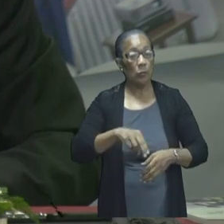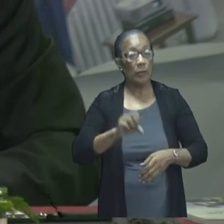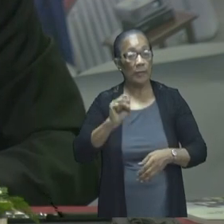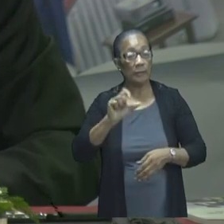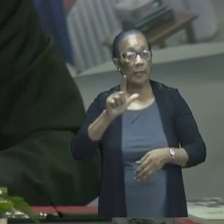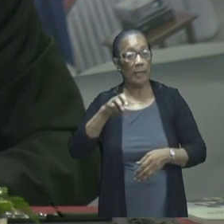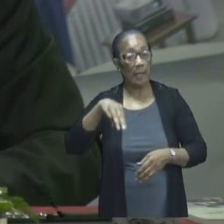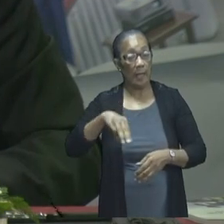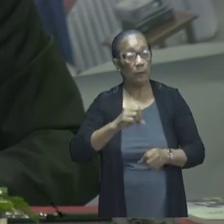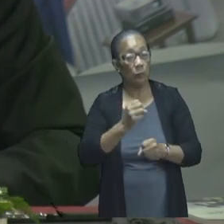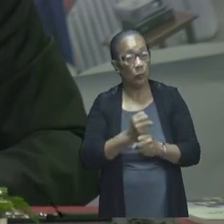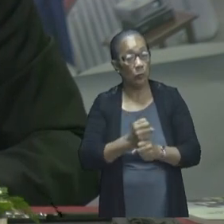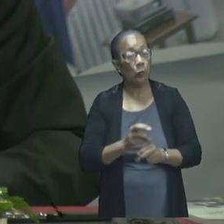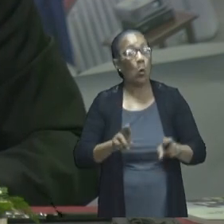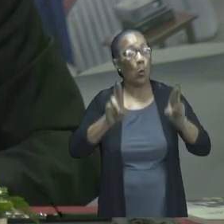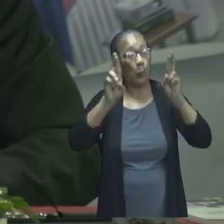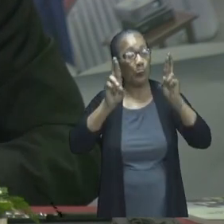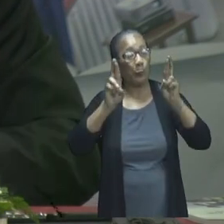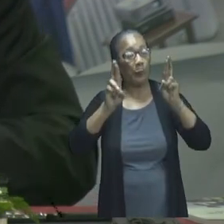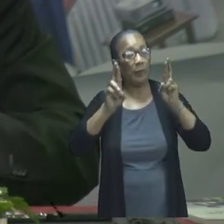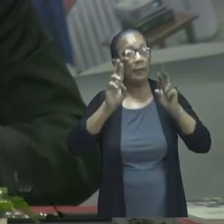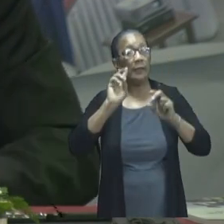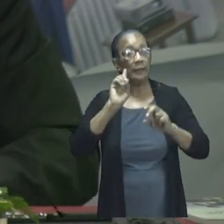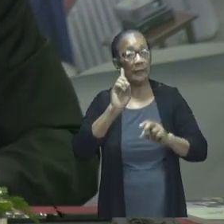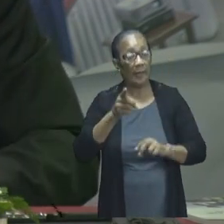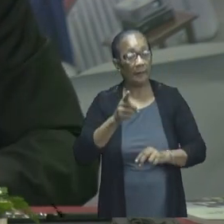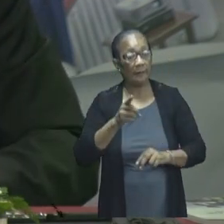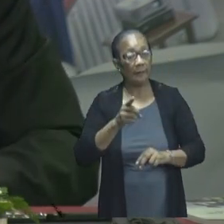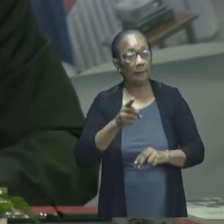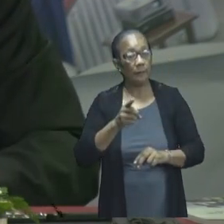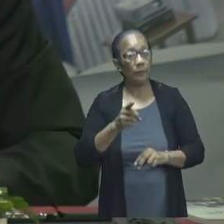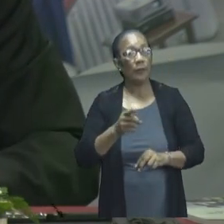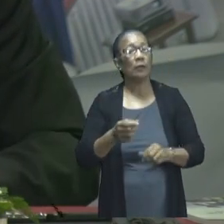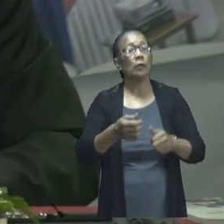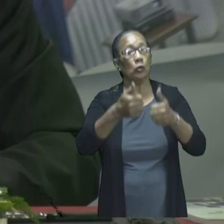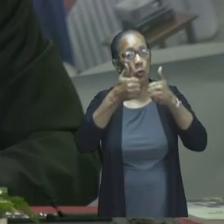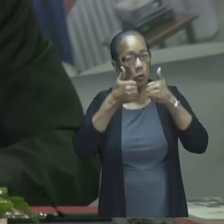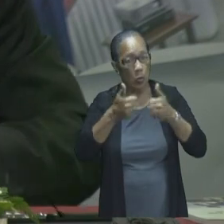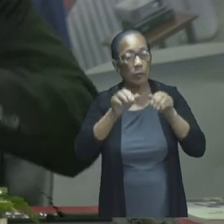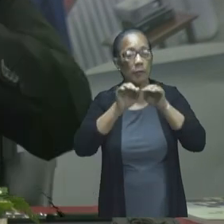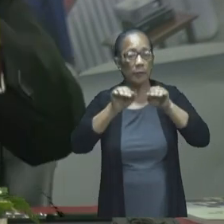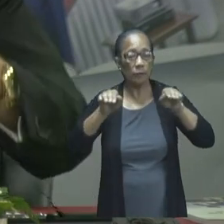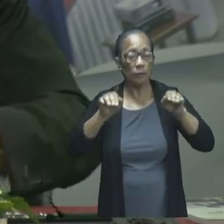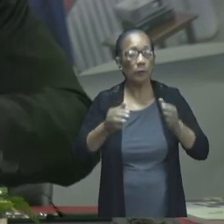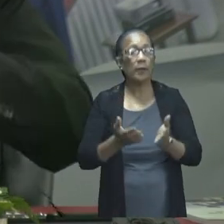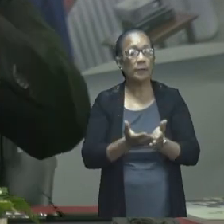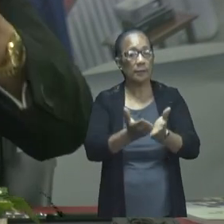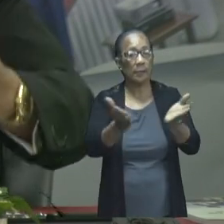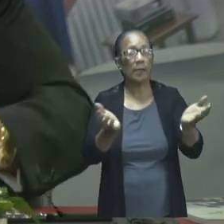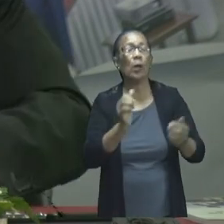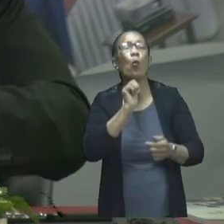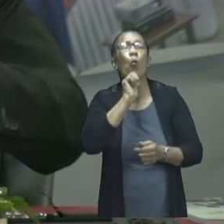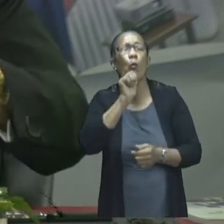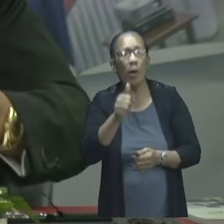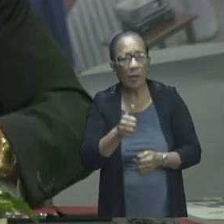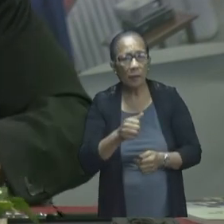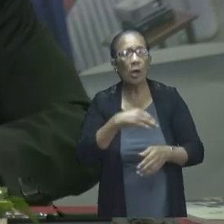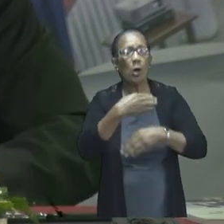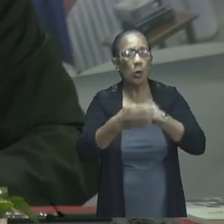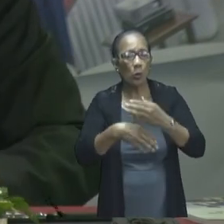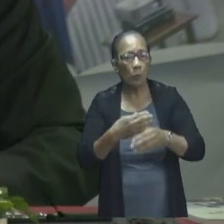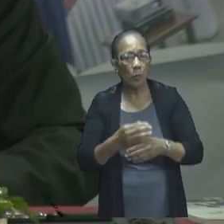dan hoop ik dat u dan ik eigenlijk de juiste informatie gaat hier wat er precies waar je